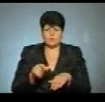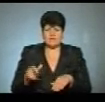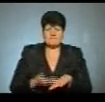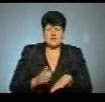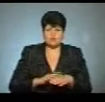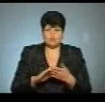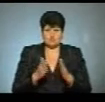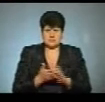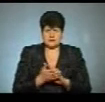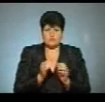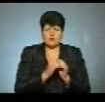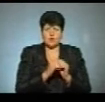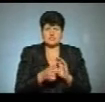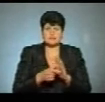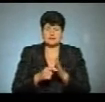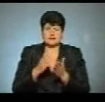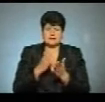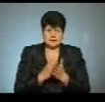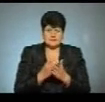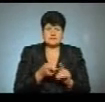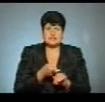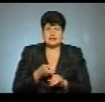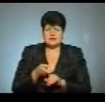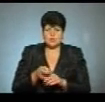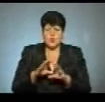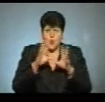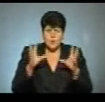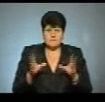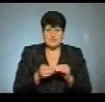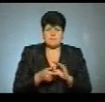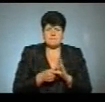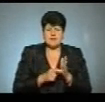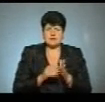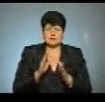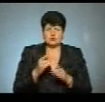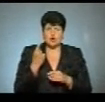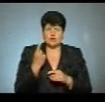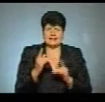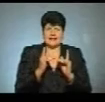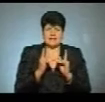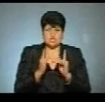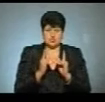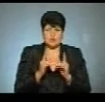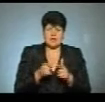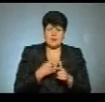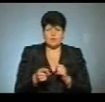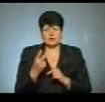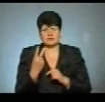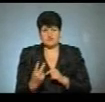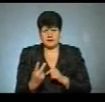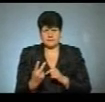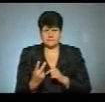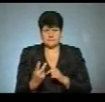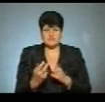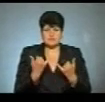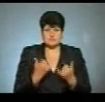важкому стані. В кожній палаті знаходиться, в залежності від об'єму палати, буде одне ліжкомісце або два ліжкомісця. В даній